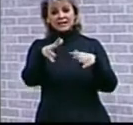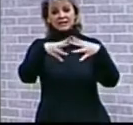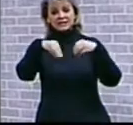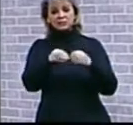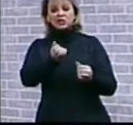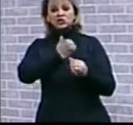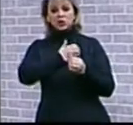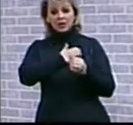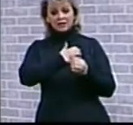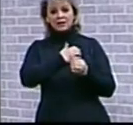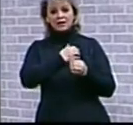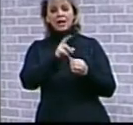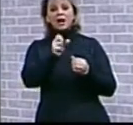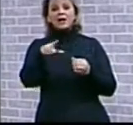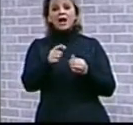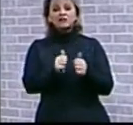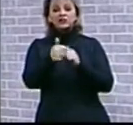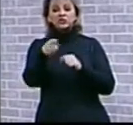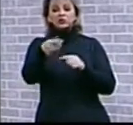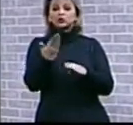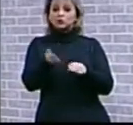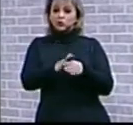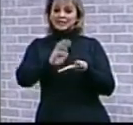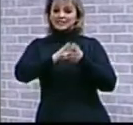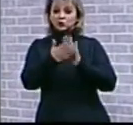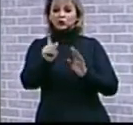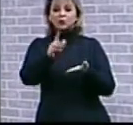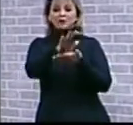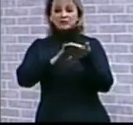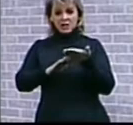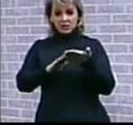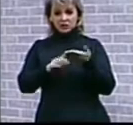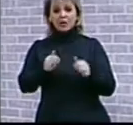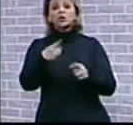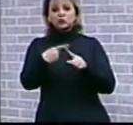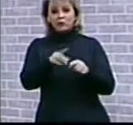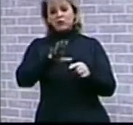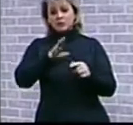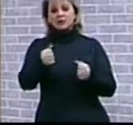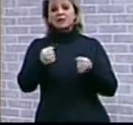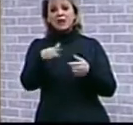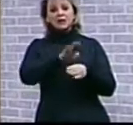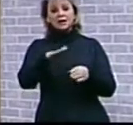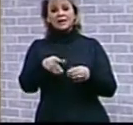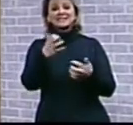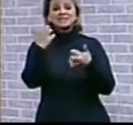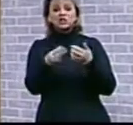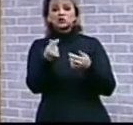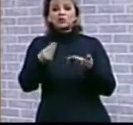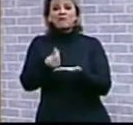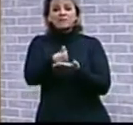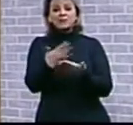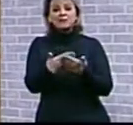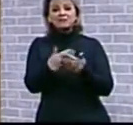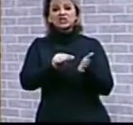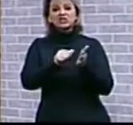их желание как бы выйти из трудной ситуации, чтобы в дальнейшем уже твердо стоять на ногах. Средняя сумма выплаты –